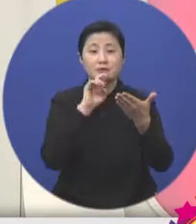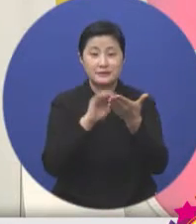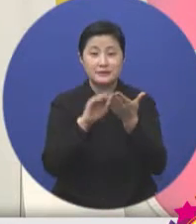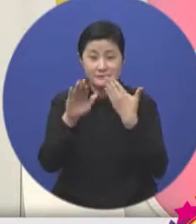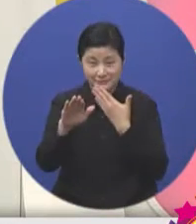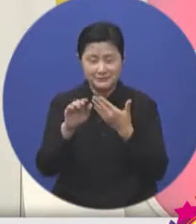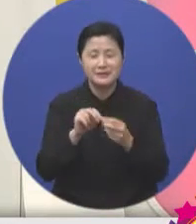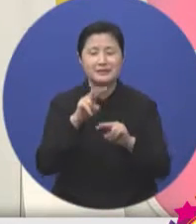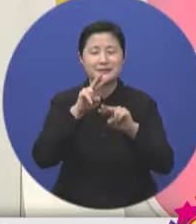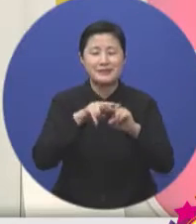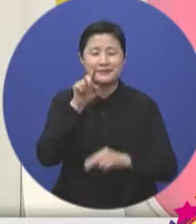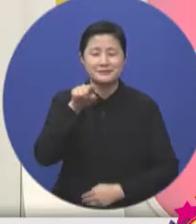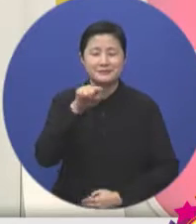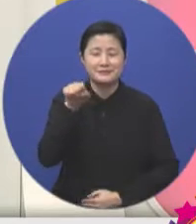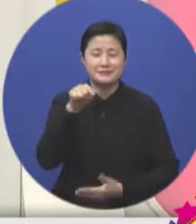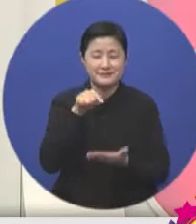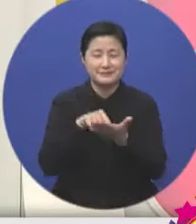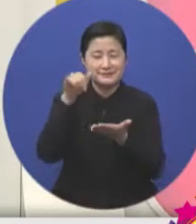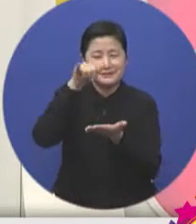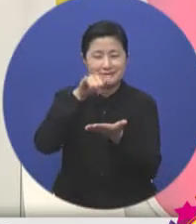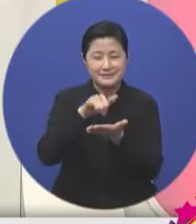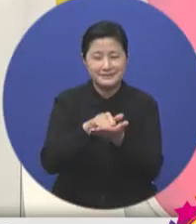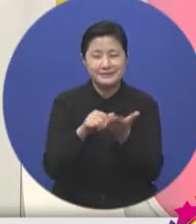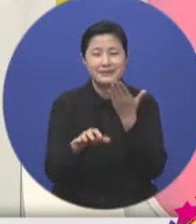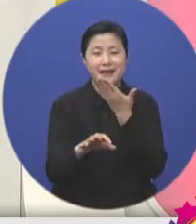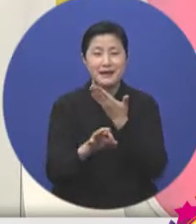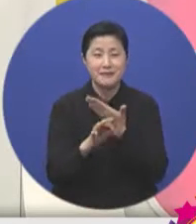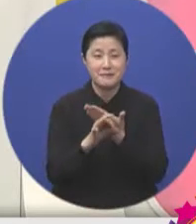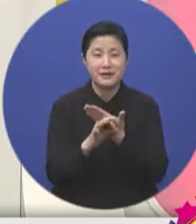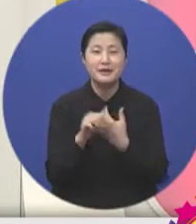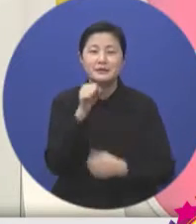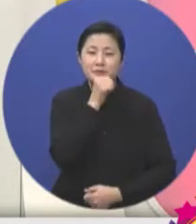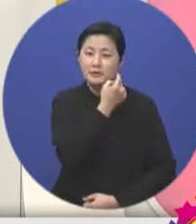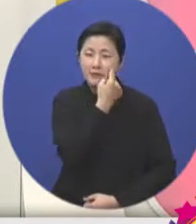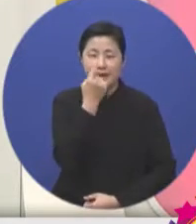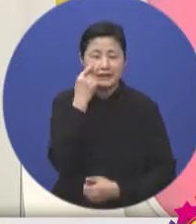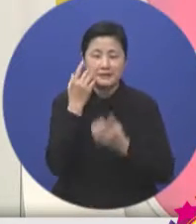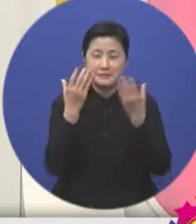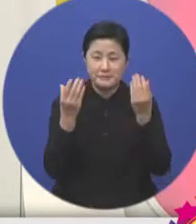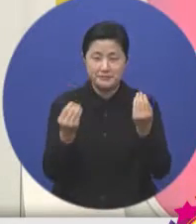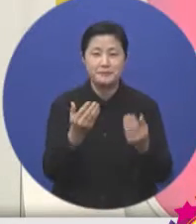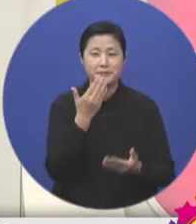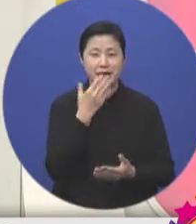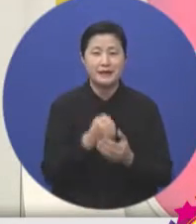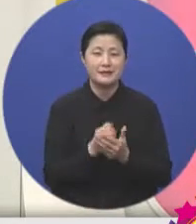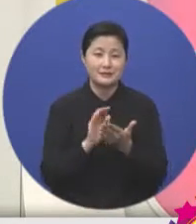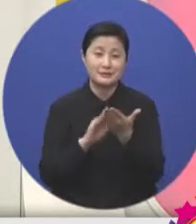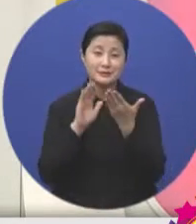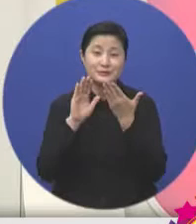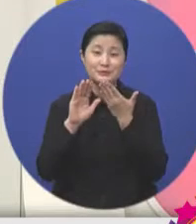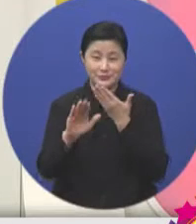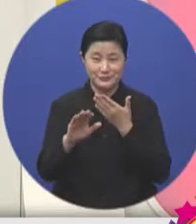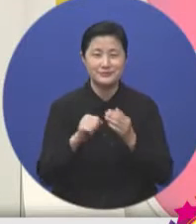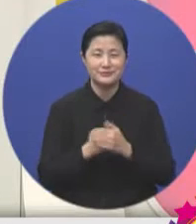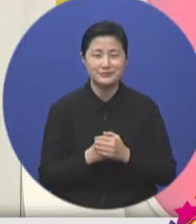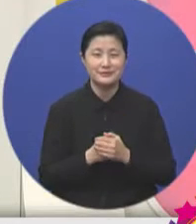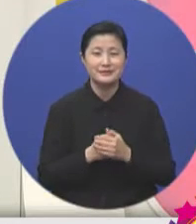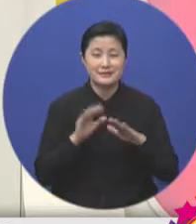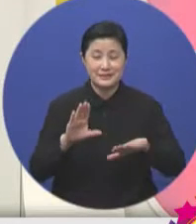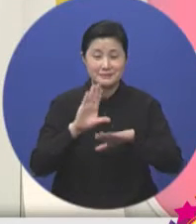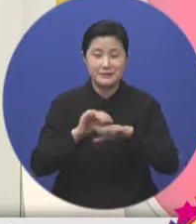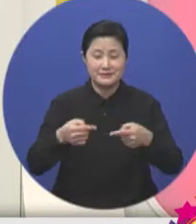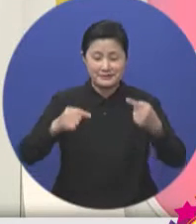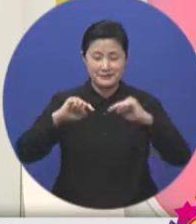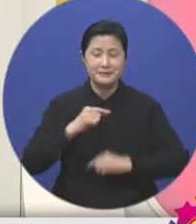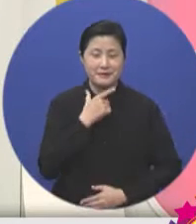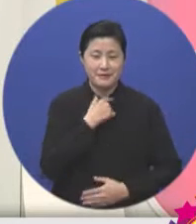후에 우물정을 누르신 다음에 네네. 수화기를 내려주시면 점수가 확인하실 수 있습니다. 그렇고 나서 생방송